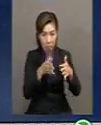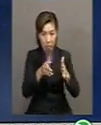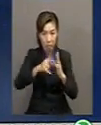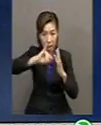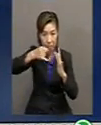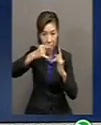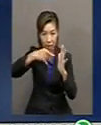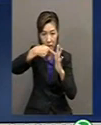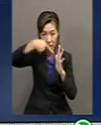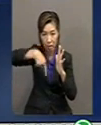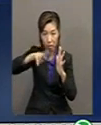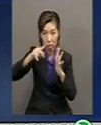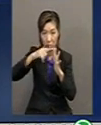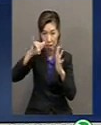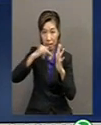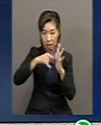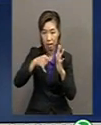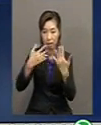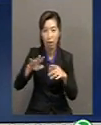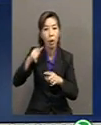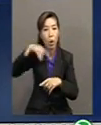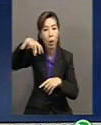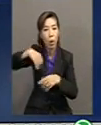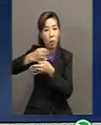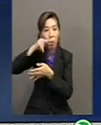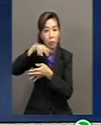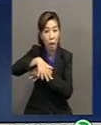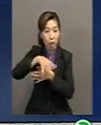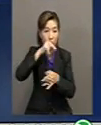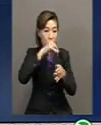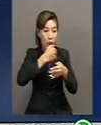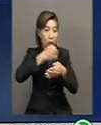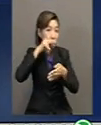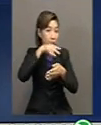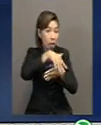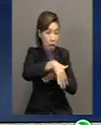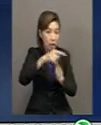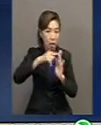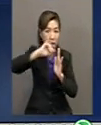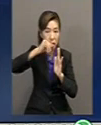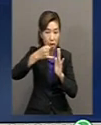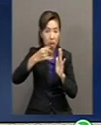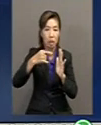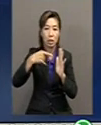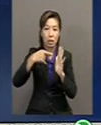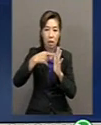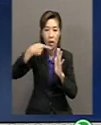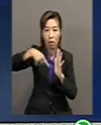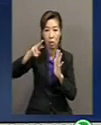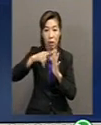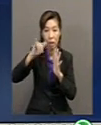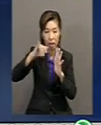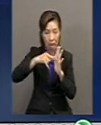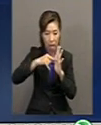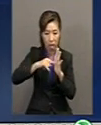นะครับกรมชลประทานออกมาระบุนะครับว่าบริเวณของพื้นที่ท้ายเขื่อนเจ้าพระยา7จังหวัดจะต้องเฝ้าระวังน้ำล้นตลิ่งในช่ว